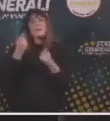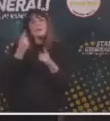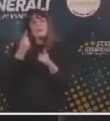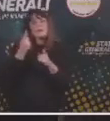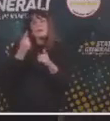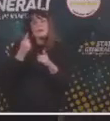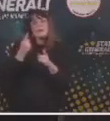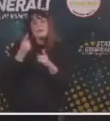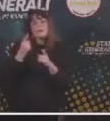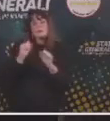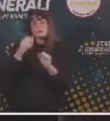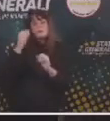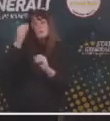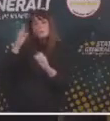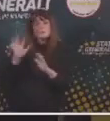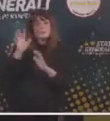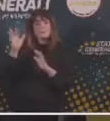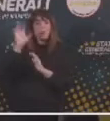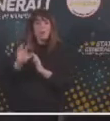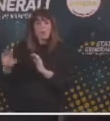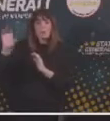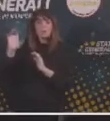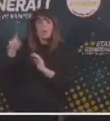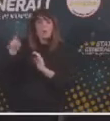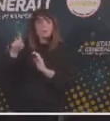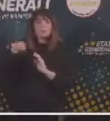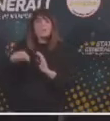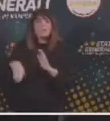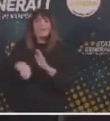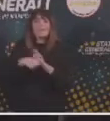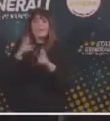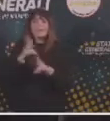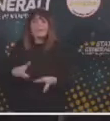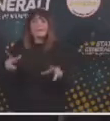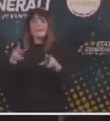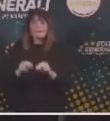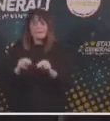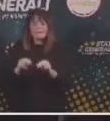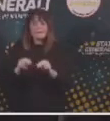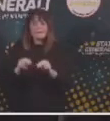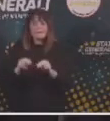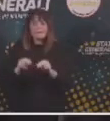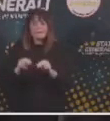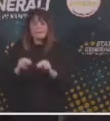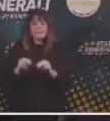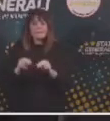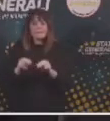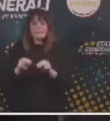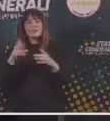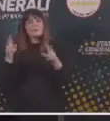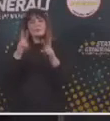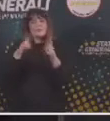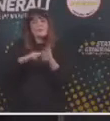pilastri principali della ripartenza ha individuato l'innovazione tecnologica la digitalizzazione